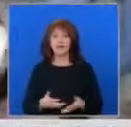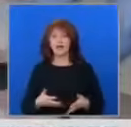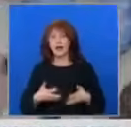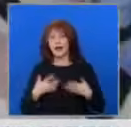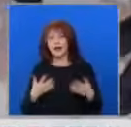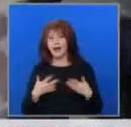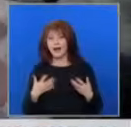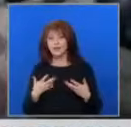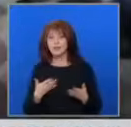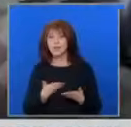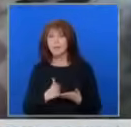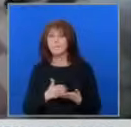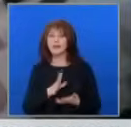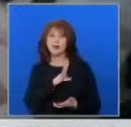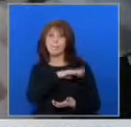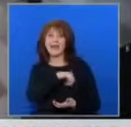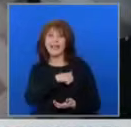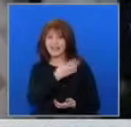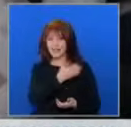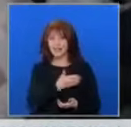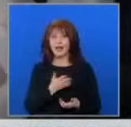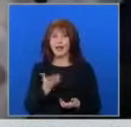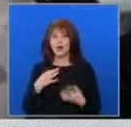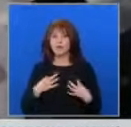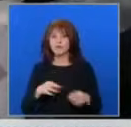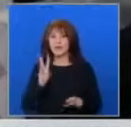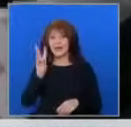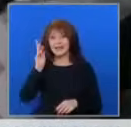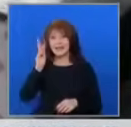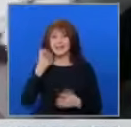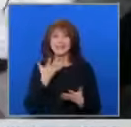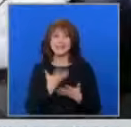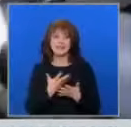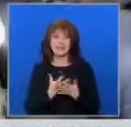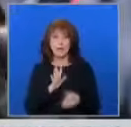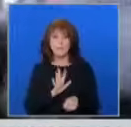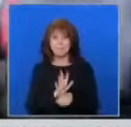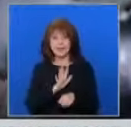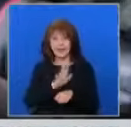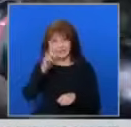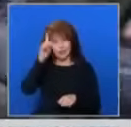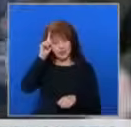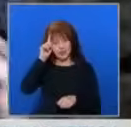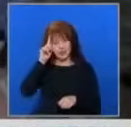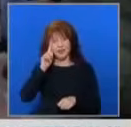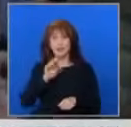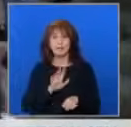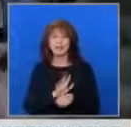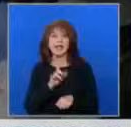Радост и сред палестинците. Снощи бяха освободени 30 затворници, 15 жени и 15 мъже. Сред тях